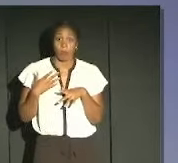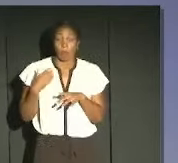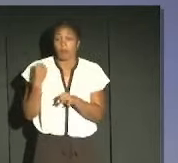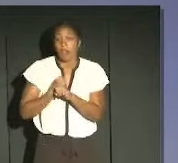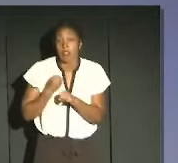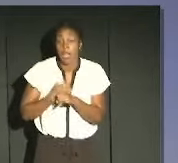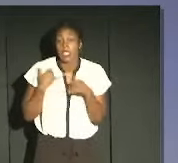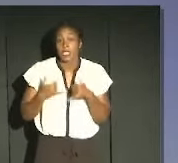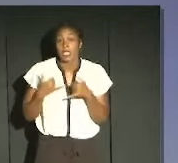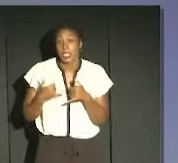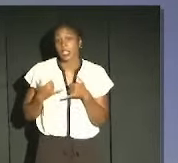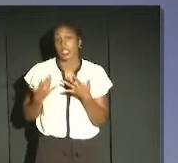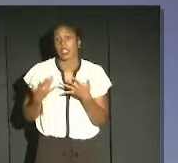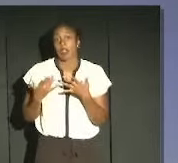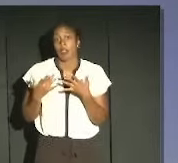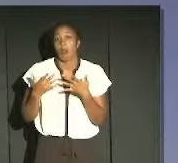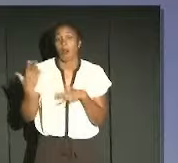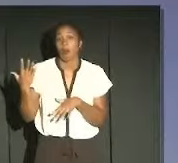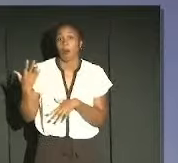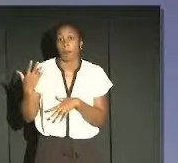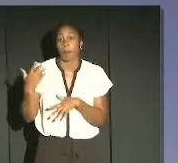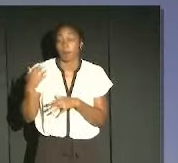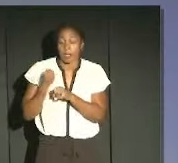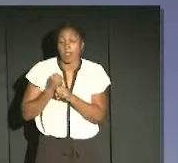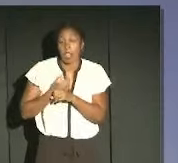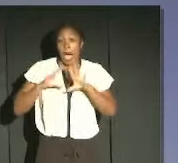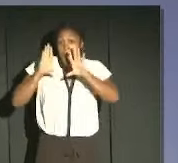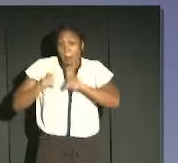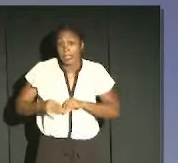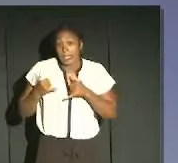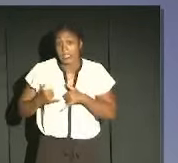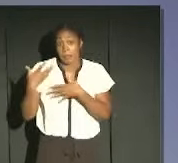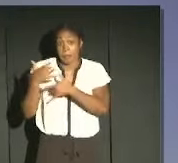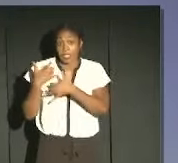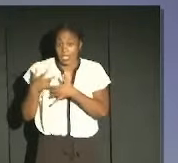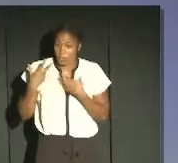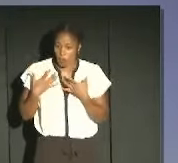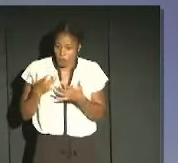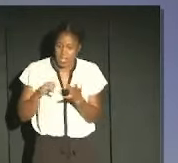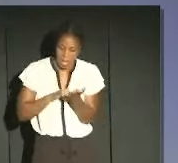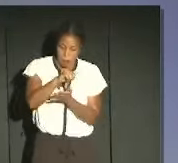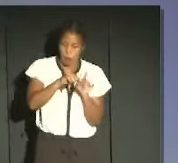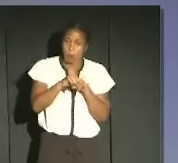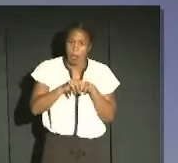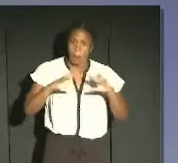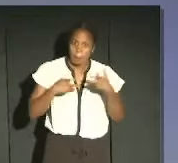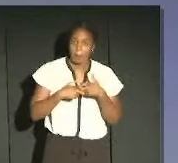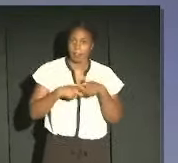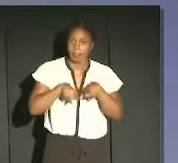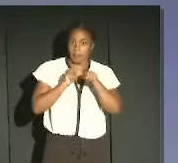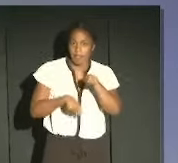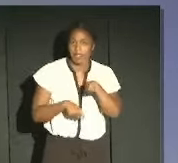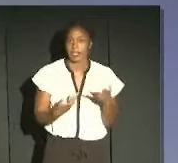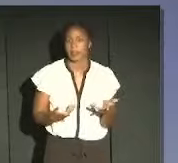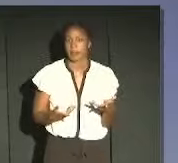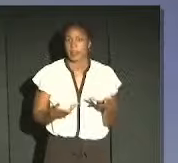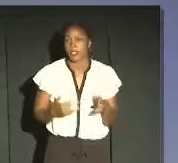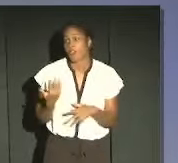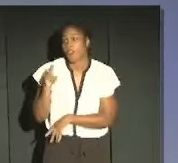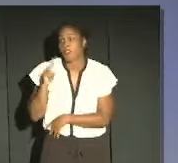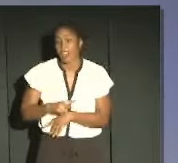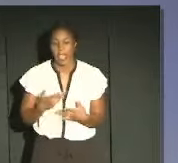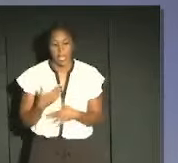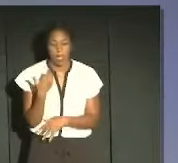aller dans l'Hexagone au prix fixe des avions et je suis sûre que tu arriveras à faire adopter avec nos amis cors cette proposition à